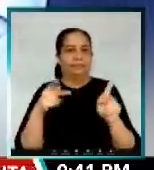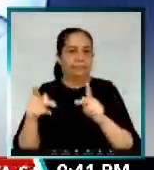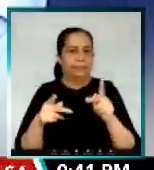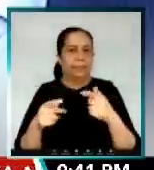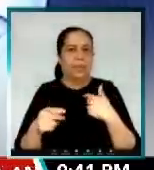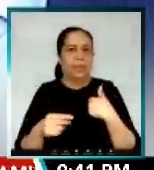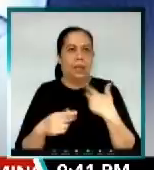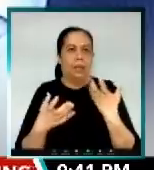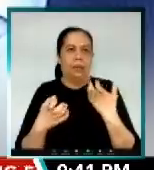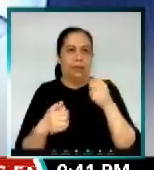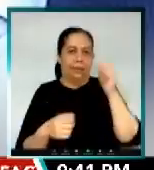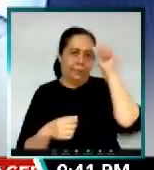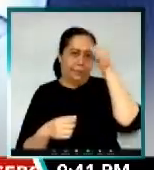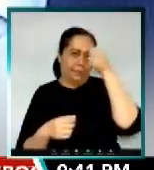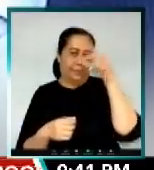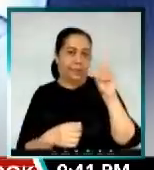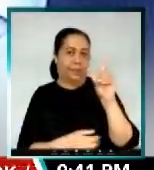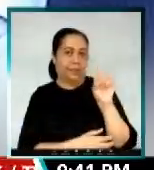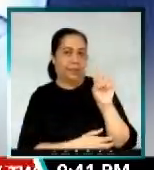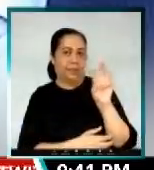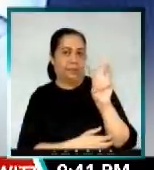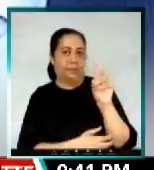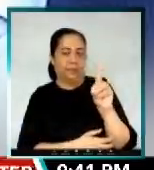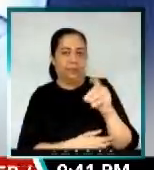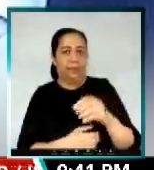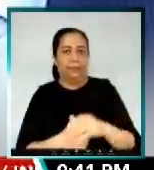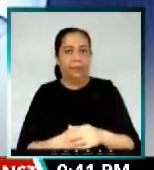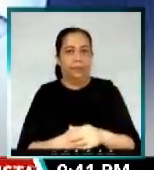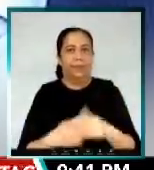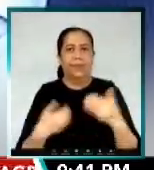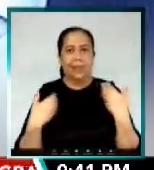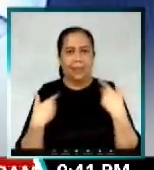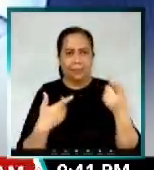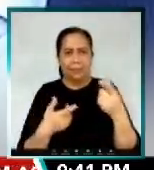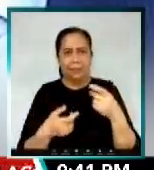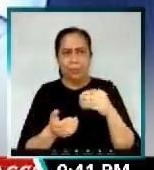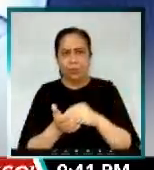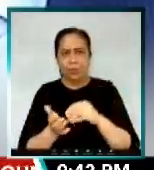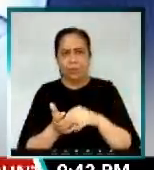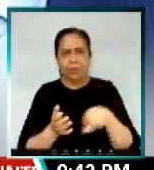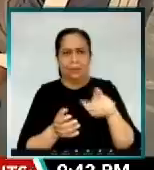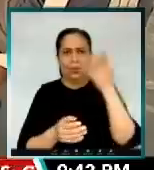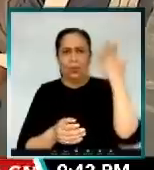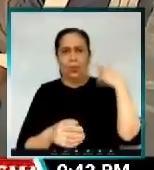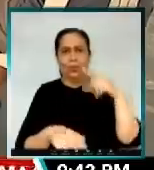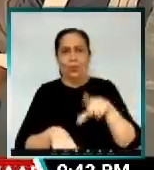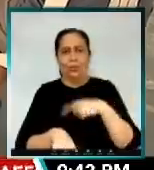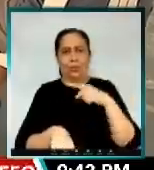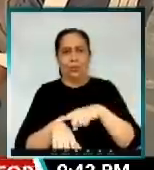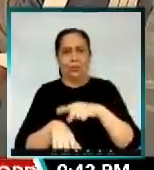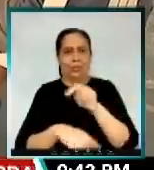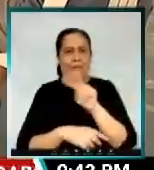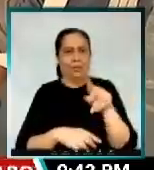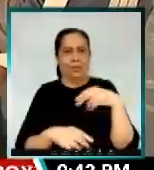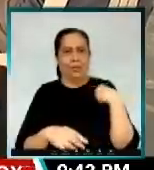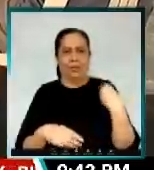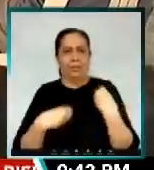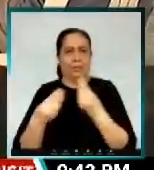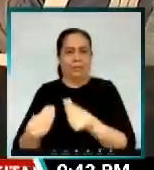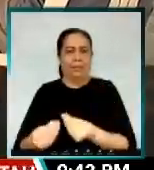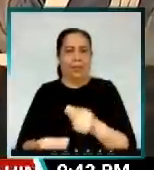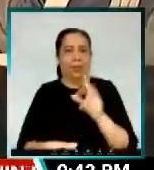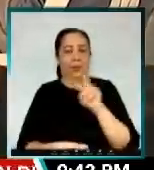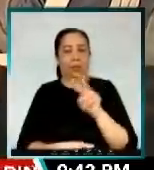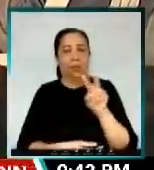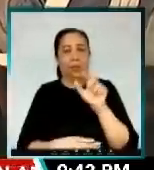remind DSWD na meron pa silang utang doon sa mga constituents na botas. 22.9 billion pesos ang